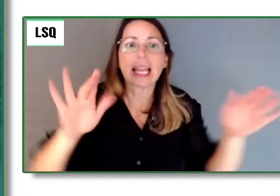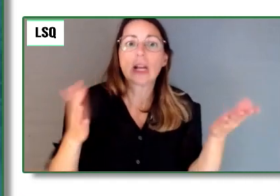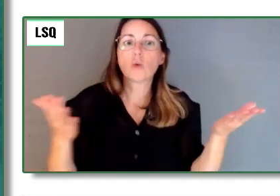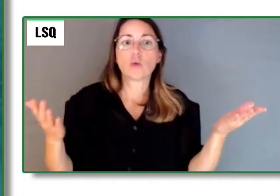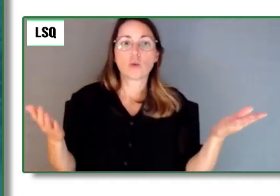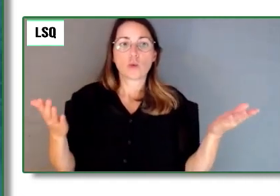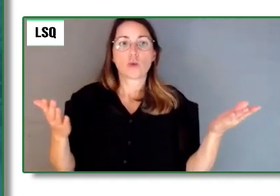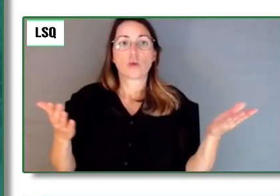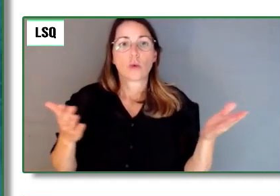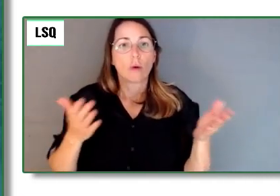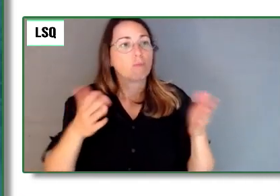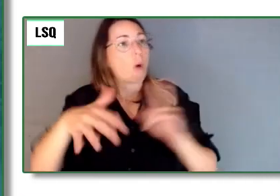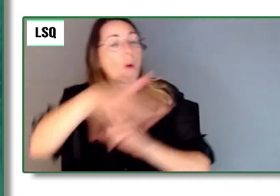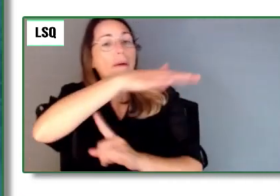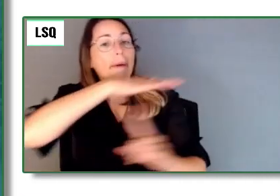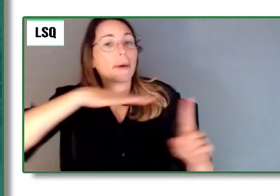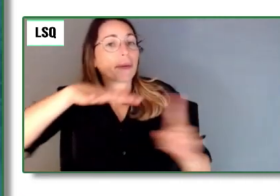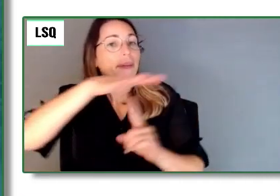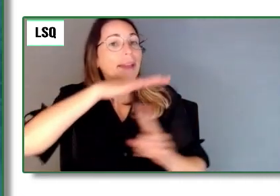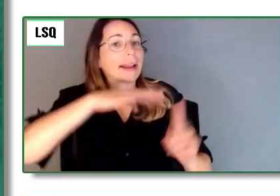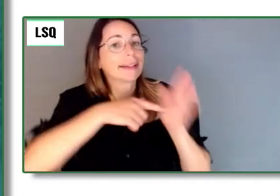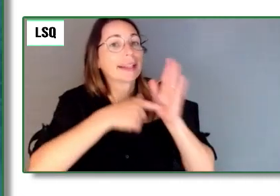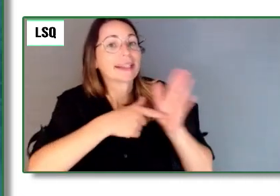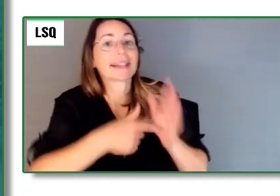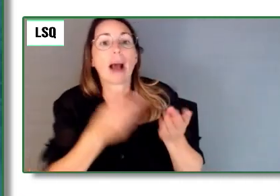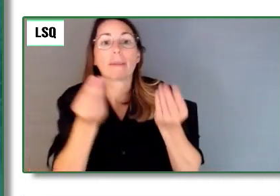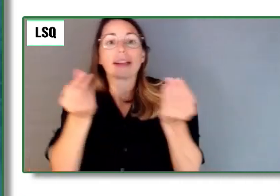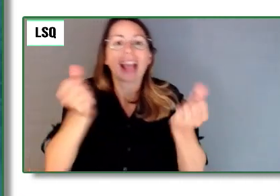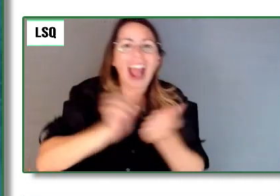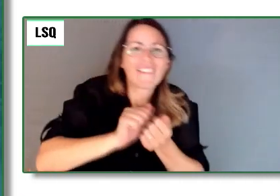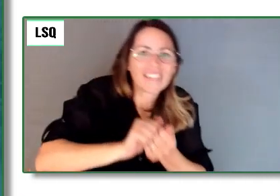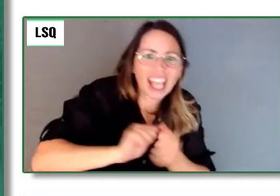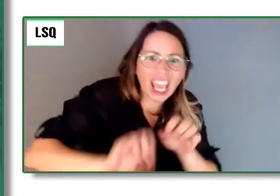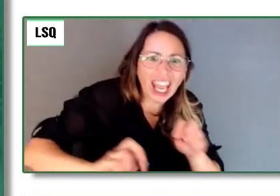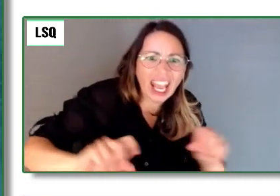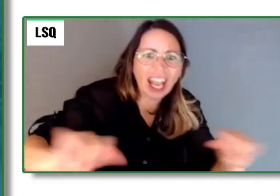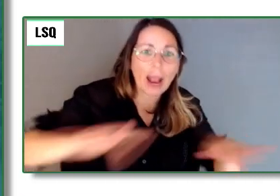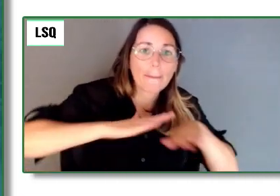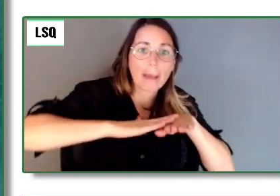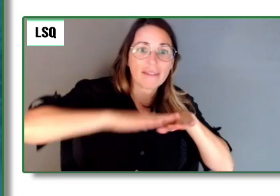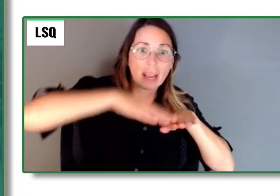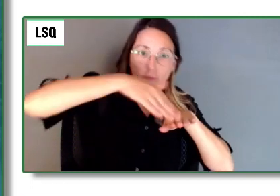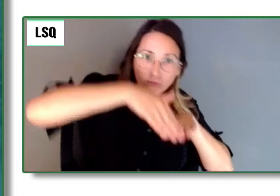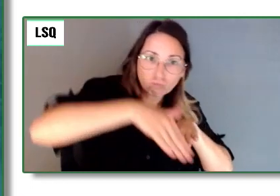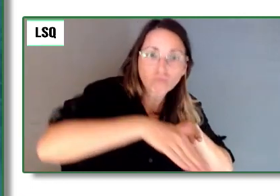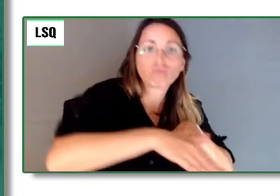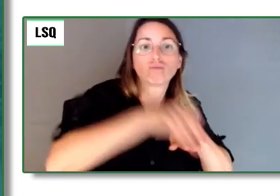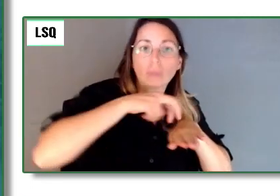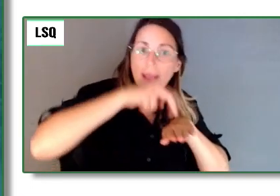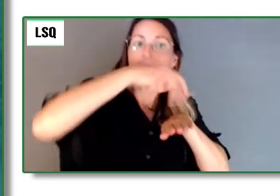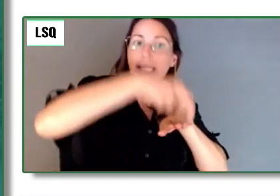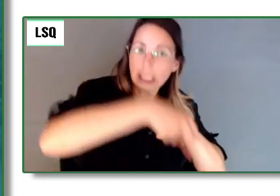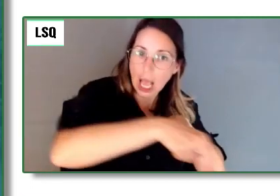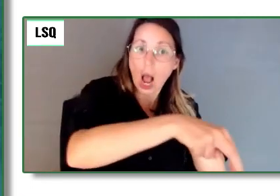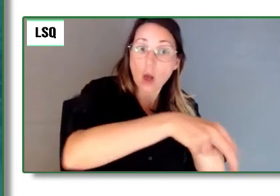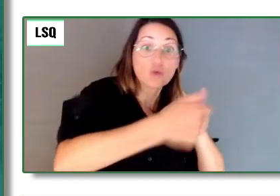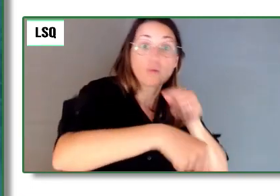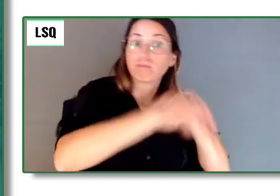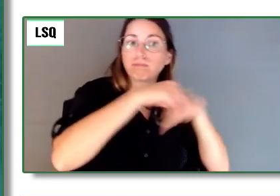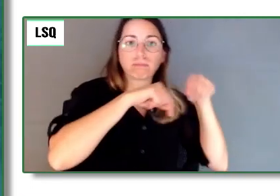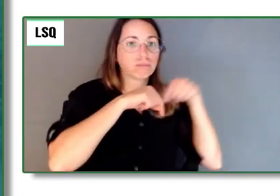pouvez faire marche arrière et continuer, mais vous n'allez pas quitter le sentier, vous n'allez donc pas vous perdre. Évidemment, des